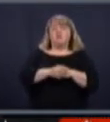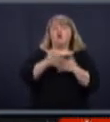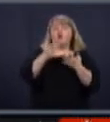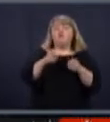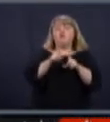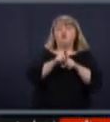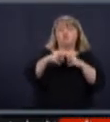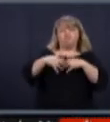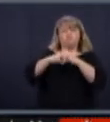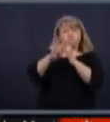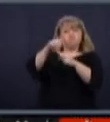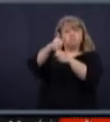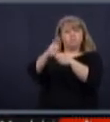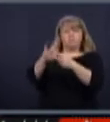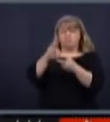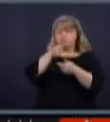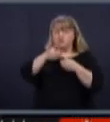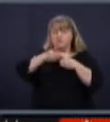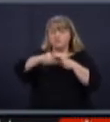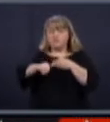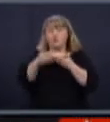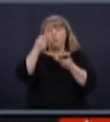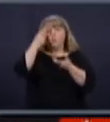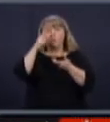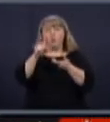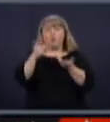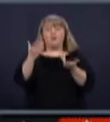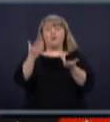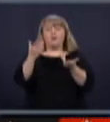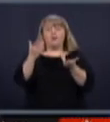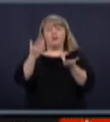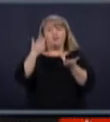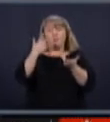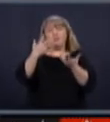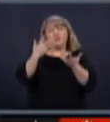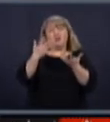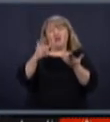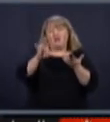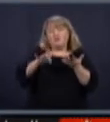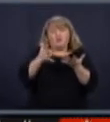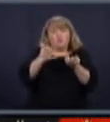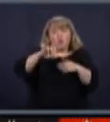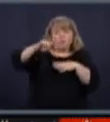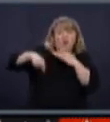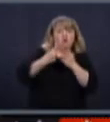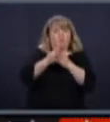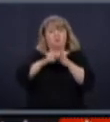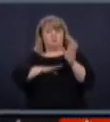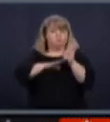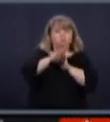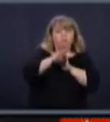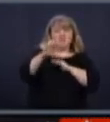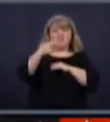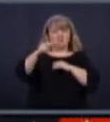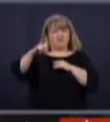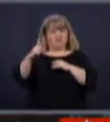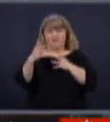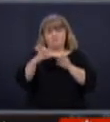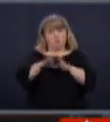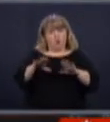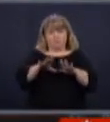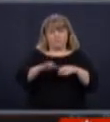place dans les prochains mois pour vraiment qu'on ne revive plus ce qu'on a vécu dans les CHSLD. Merci.